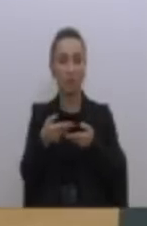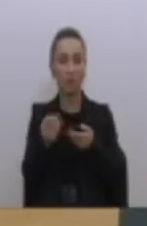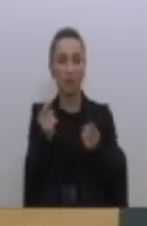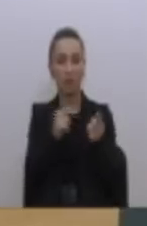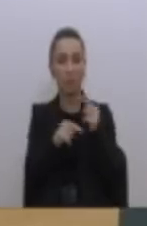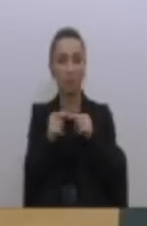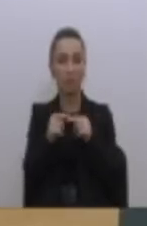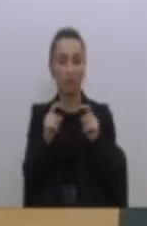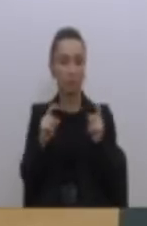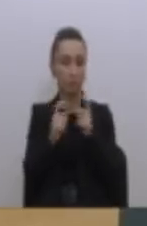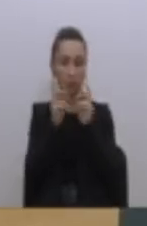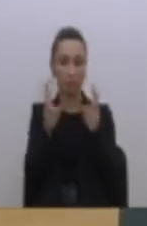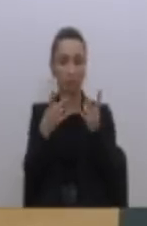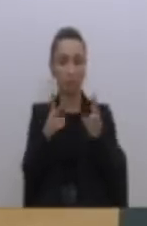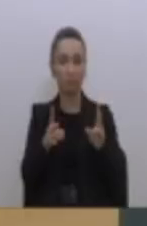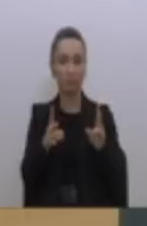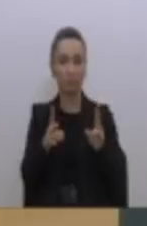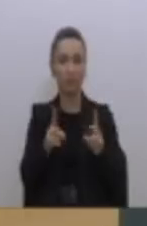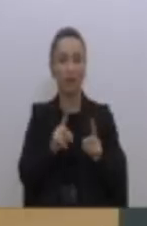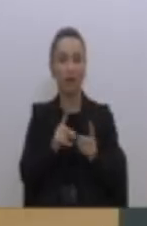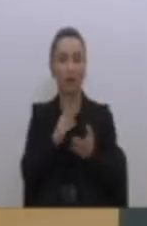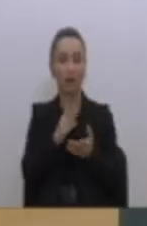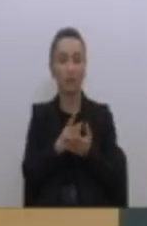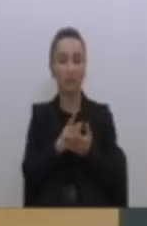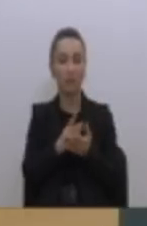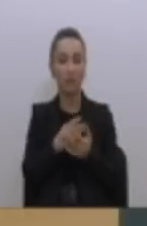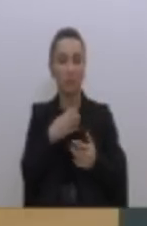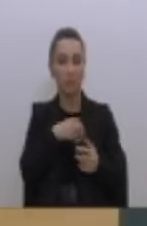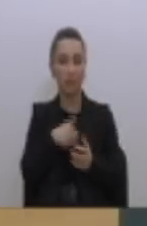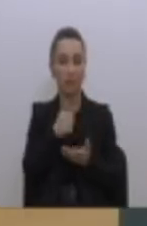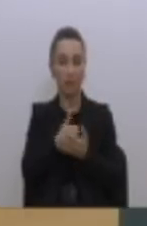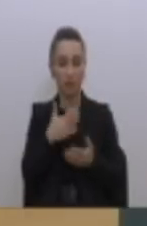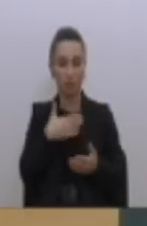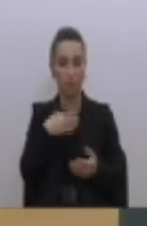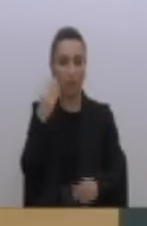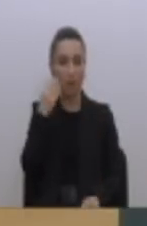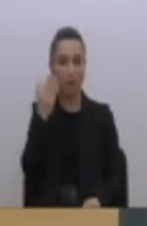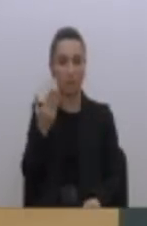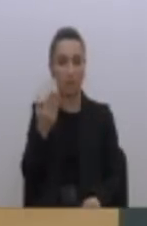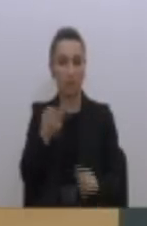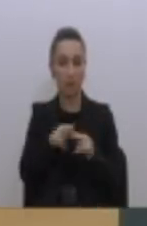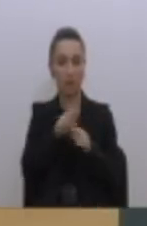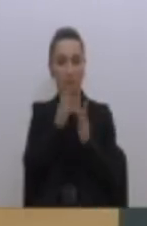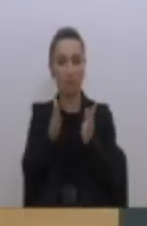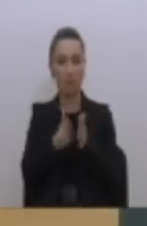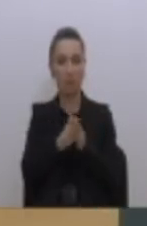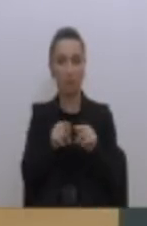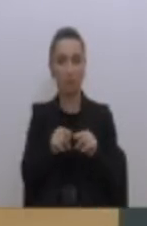ერთმანეთისთვის გადაკიდებაში. რაც არის ყველაზე მთავარი ჩემი აზრით ამ ყველაფერში.